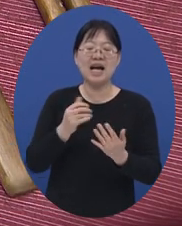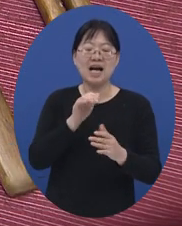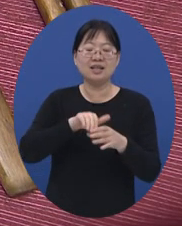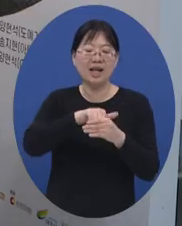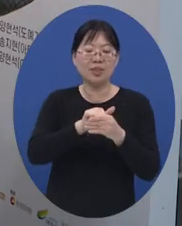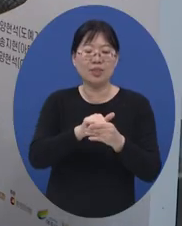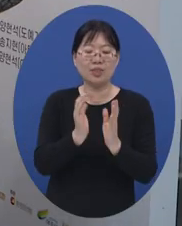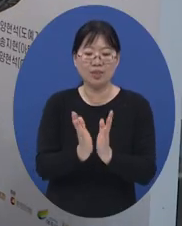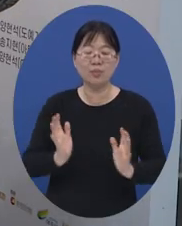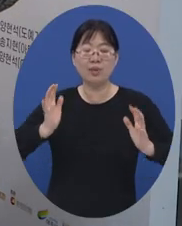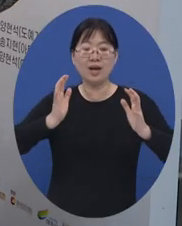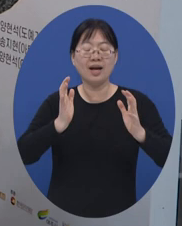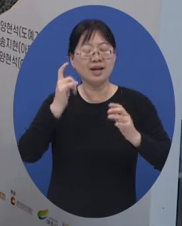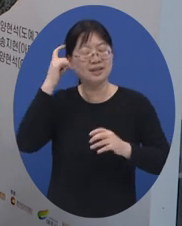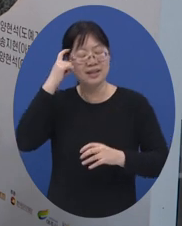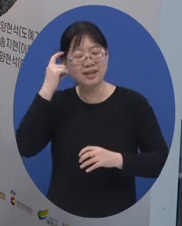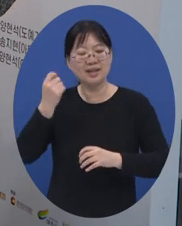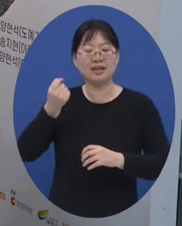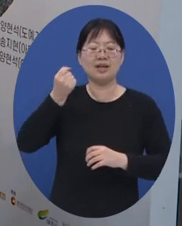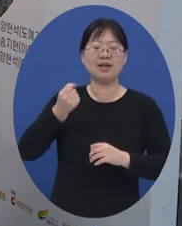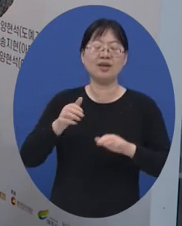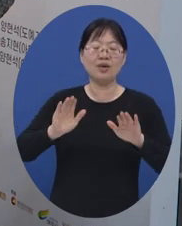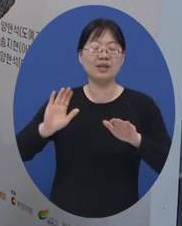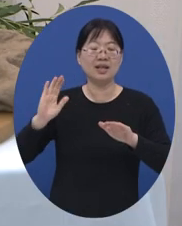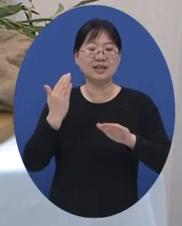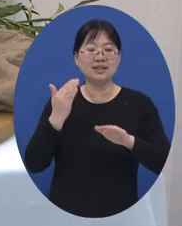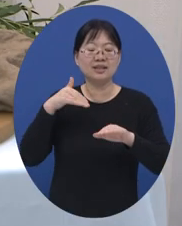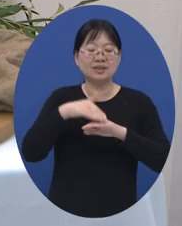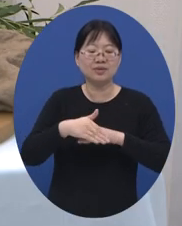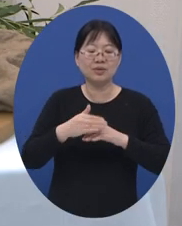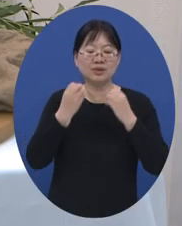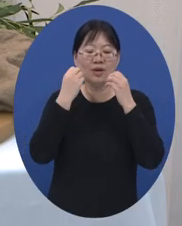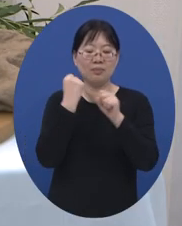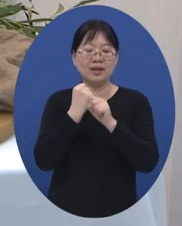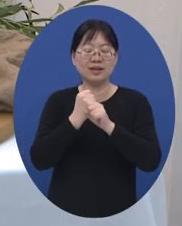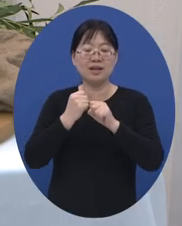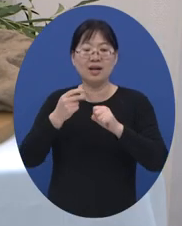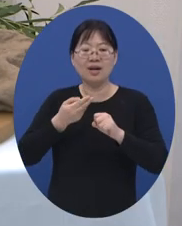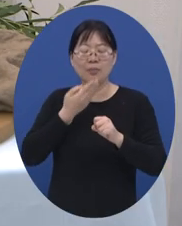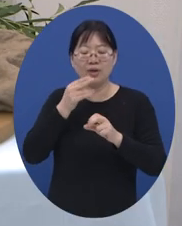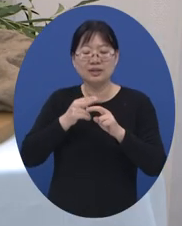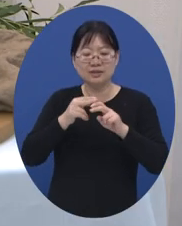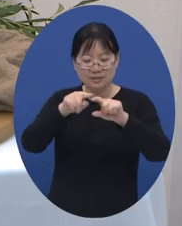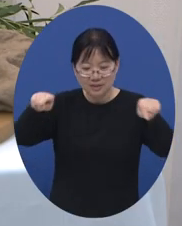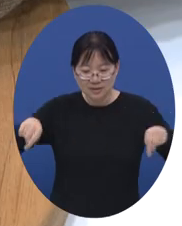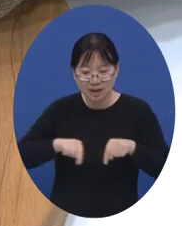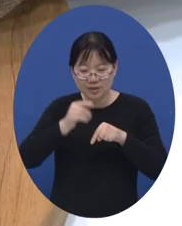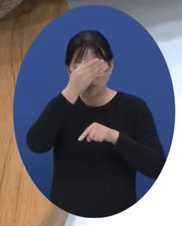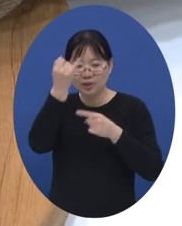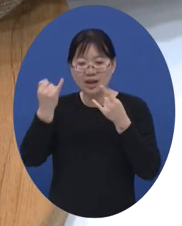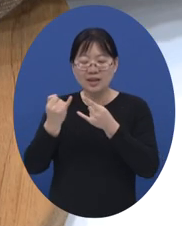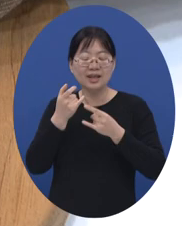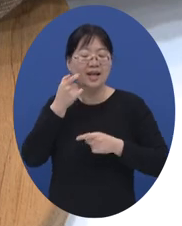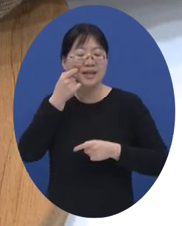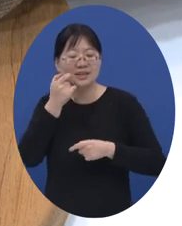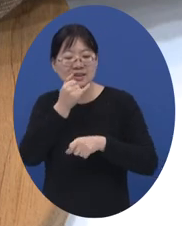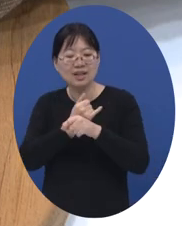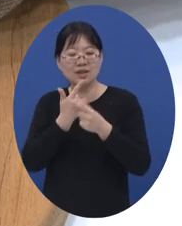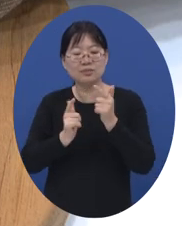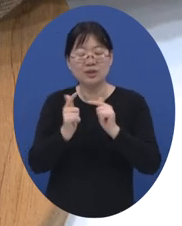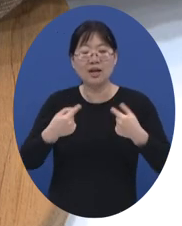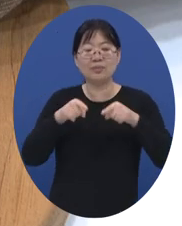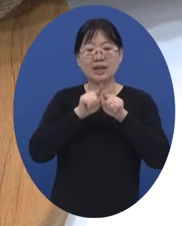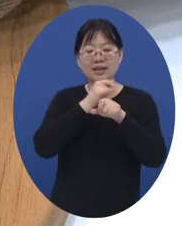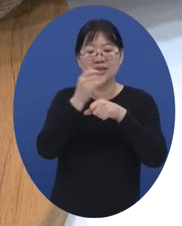그릇들입니다. 순백의 도자들을 현대식으로 재해석한 식탁은 특히 젊은 여성에게 인기. 식물과 함께